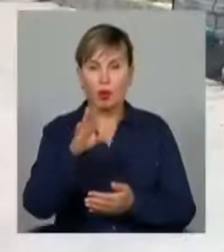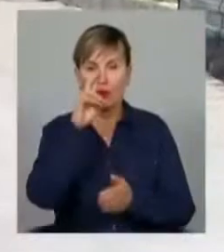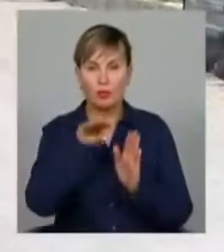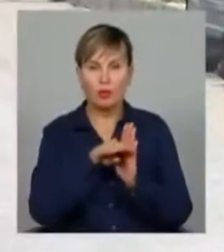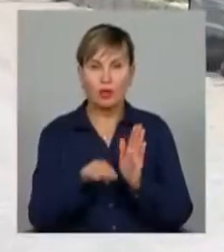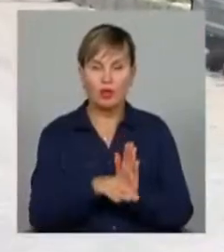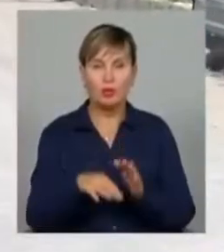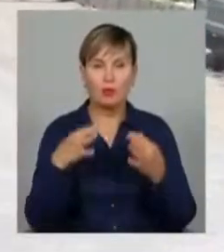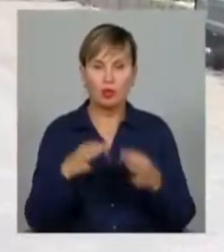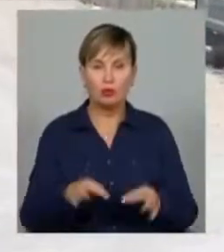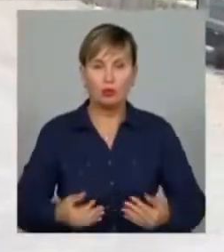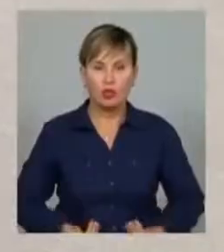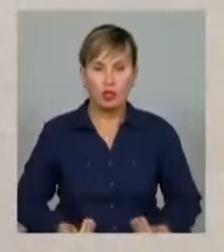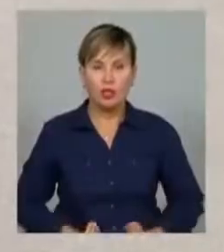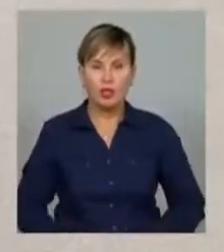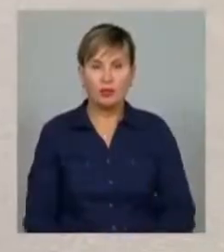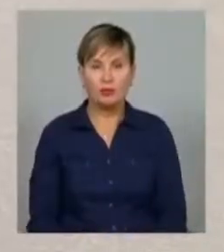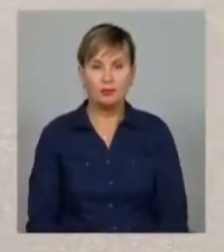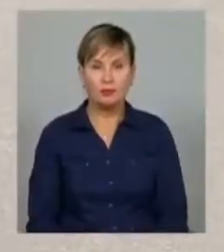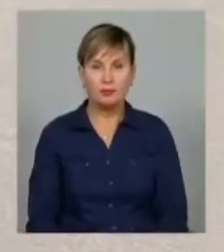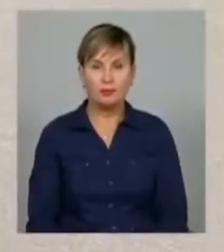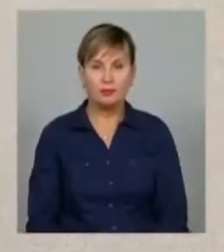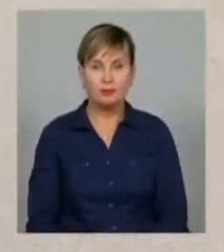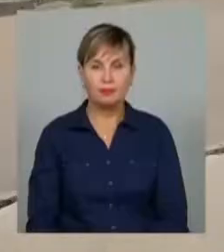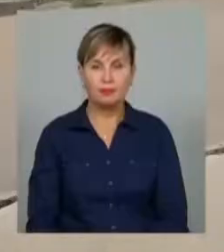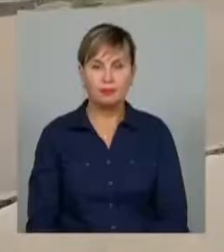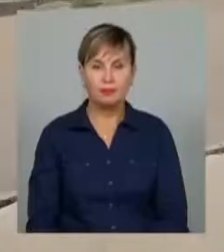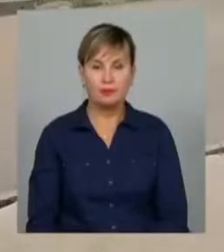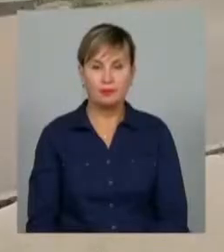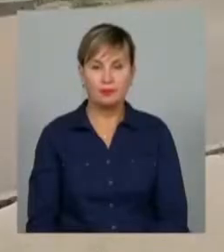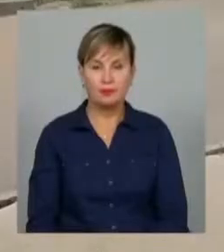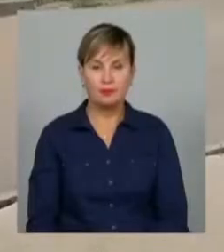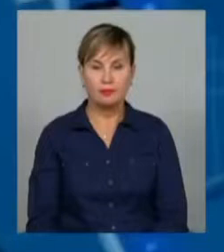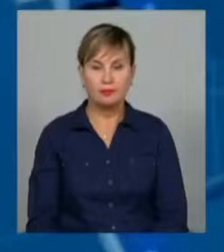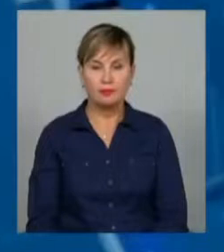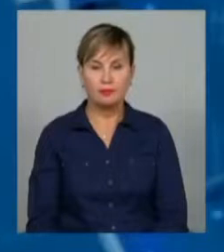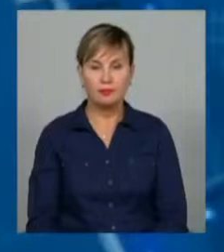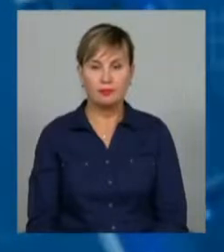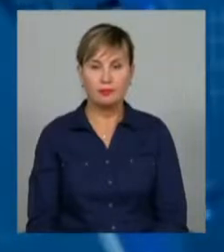госпрограммам доступного жилья. Айнур Фина Рикпаева, Йокунжан Ашимжанов, телеканал Алматы.